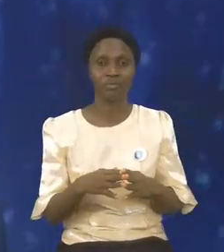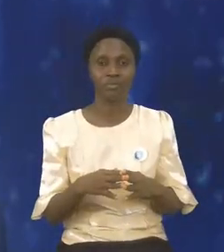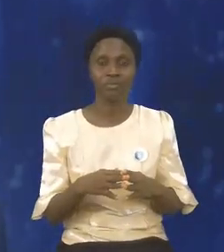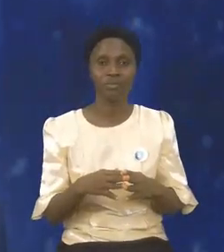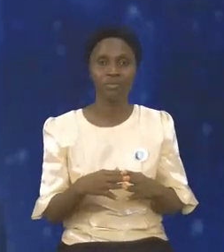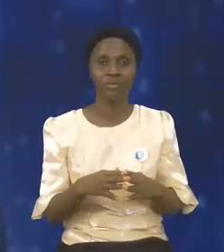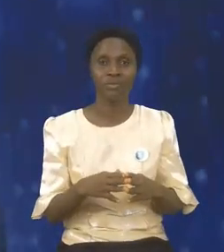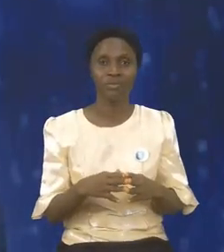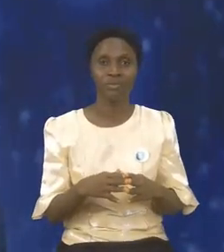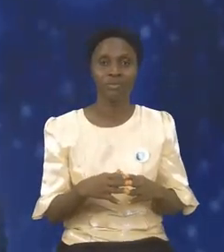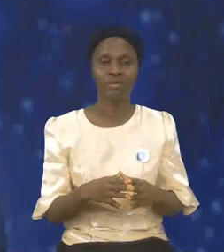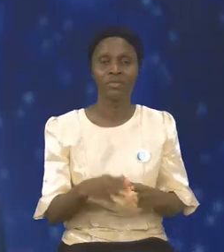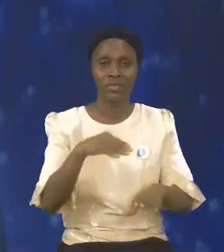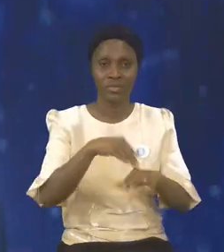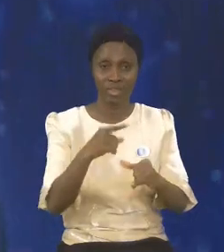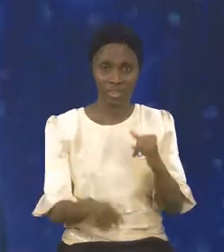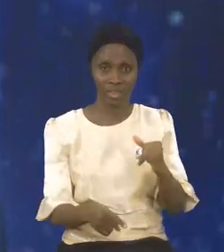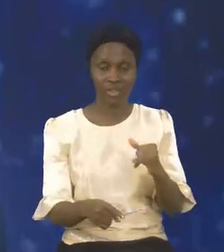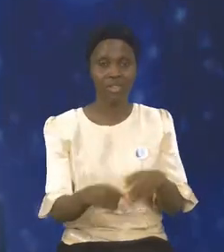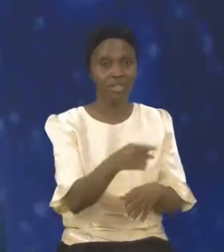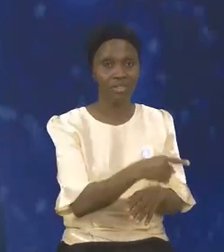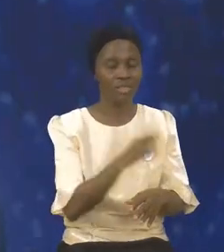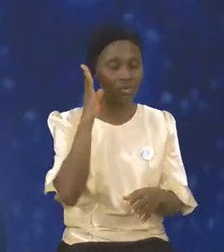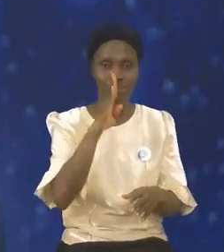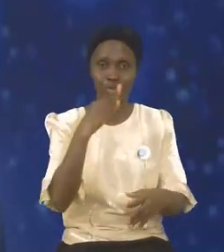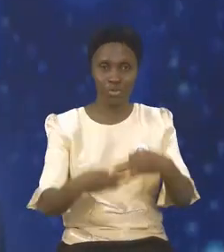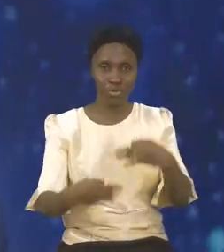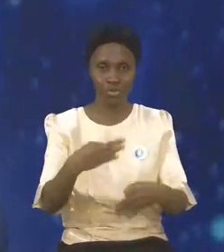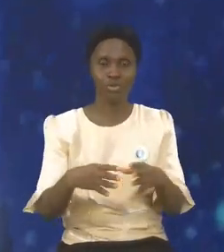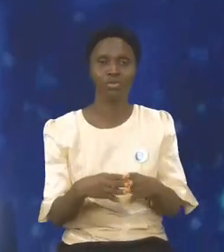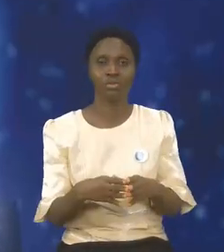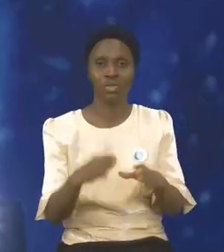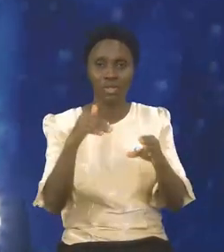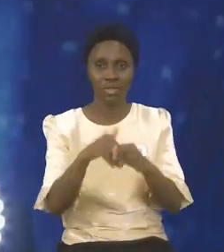Et ils vont vivre